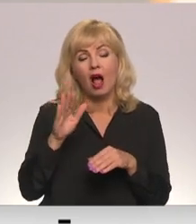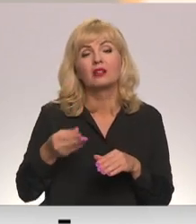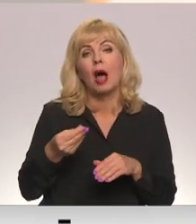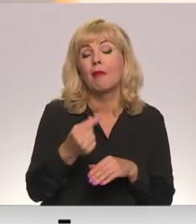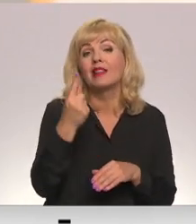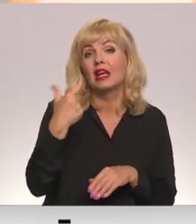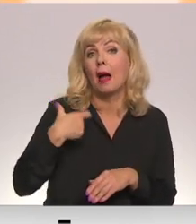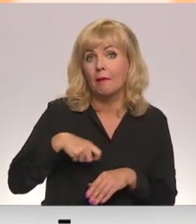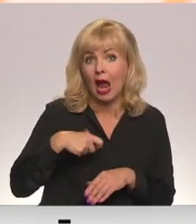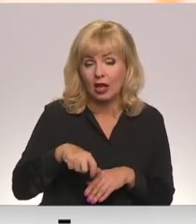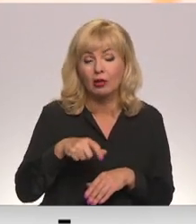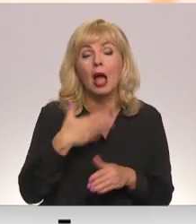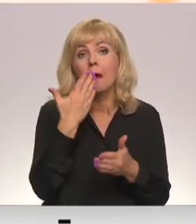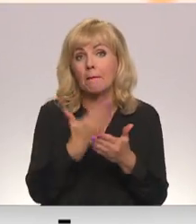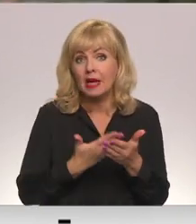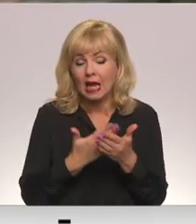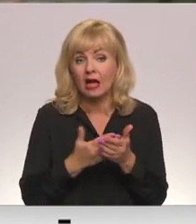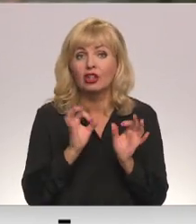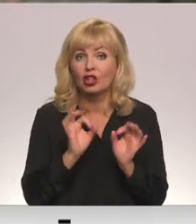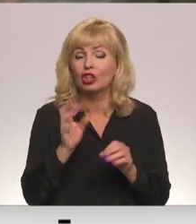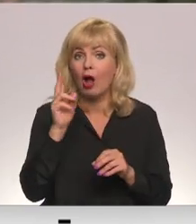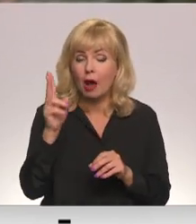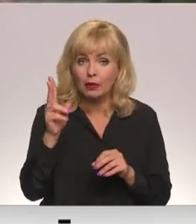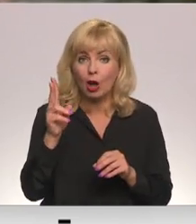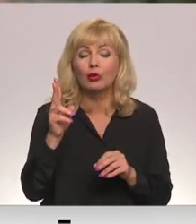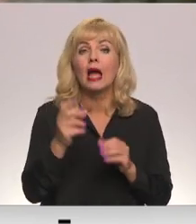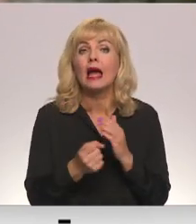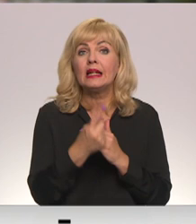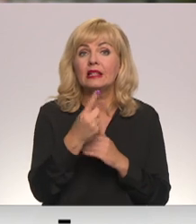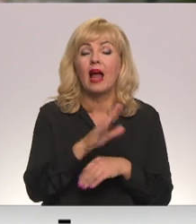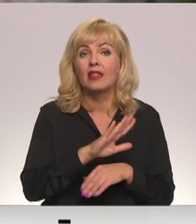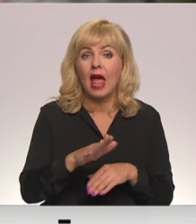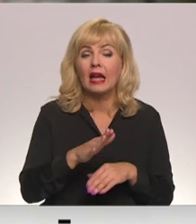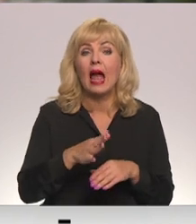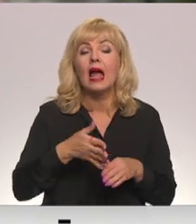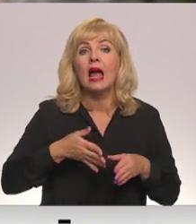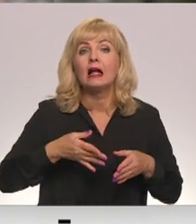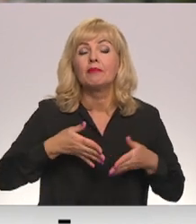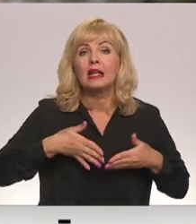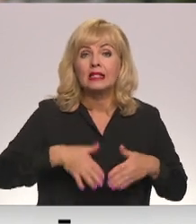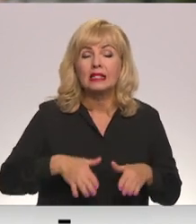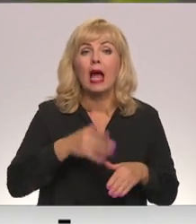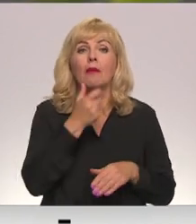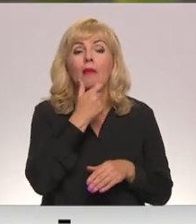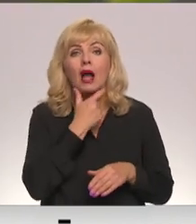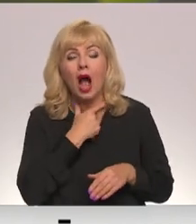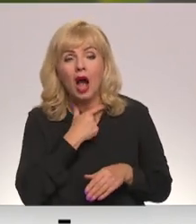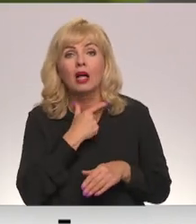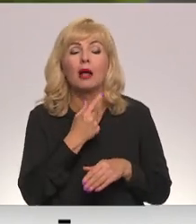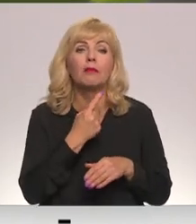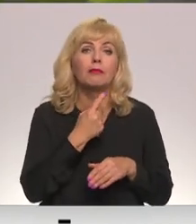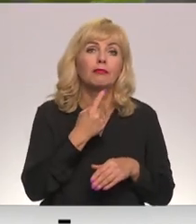meitenēm, bet kopš pierādījumi apliecinājuši, ka papilomas vīrus izraisa nevien zemdes kakla, bet arī balsenes, tūpļu vēzi un vēl